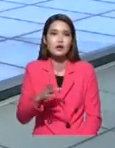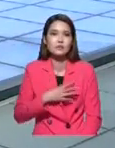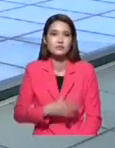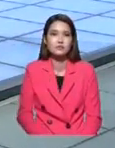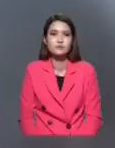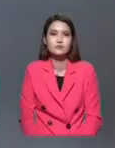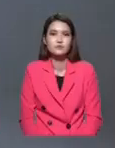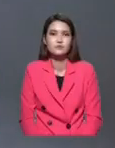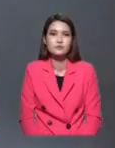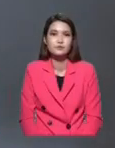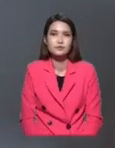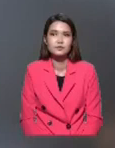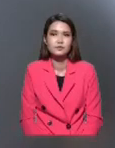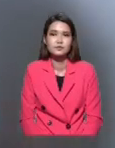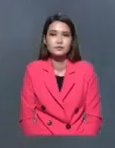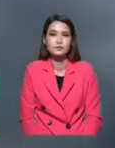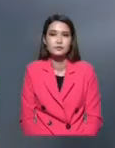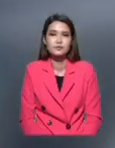проблеме.